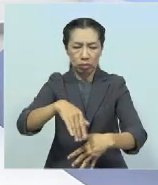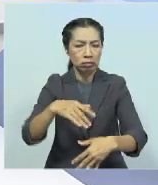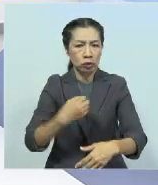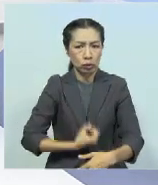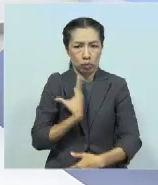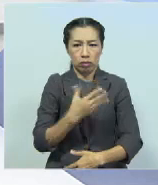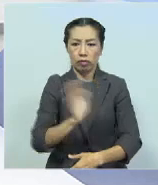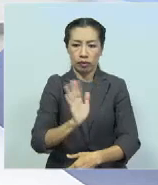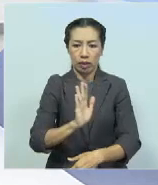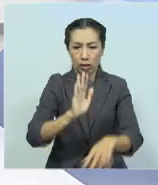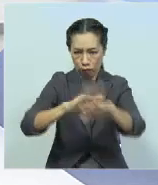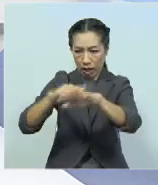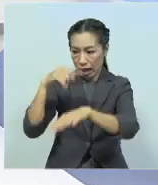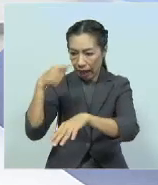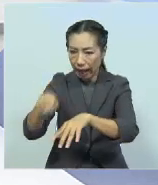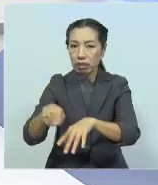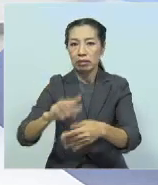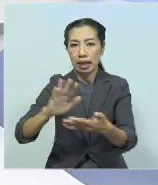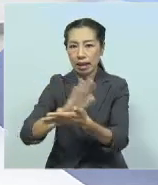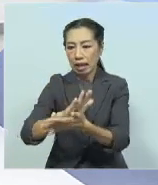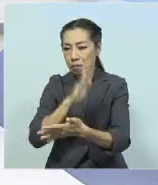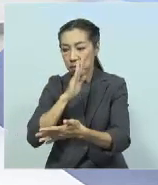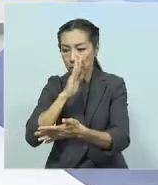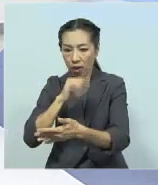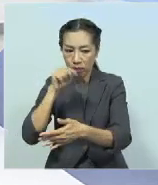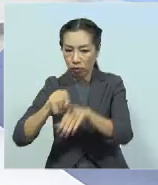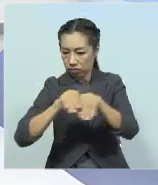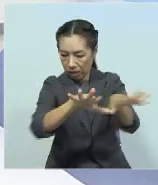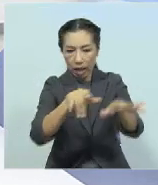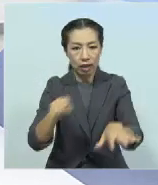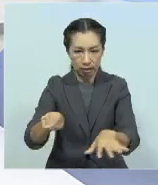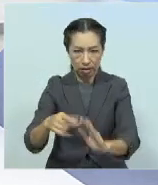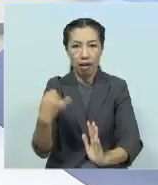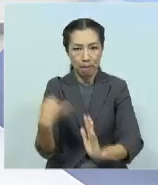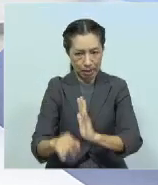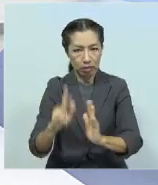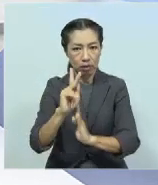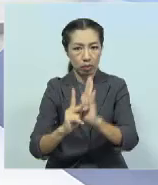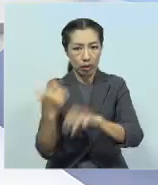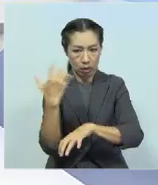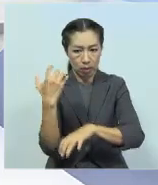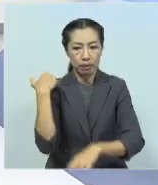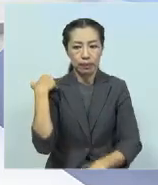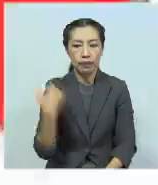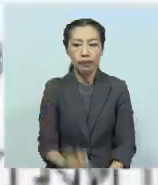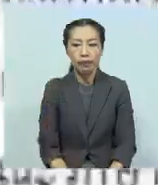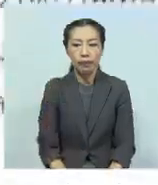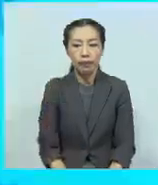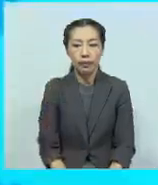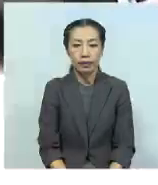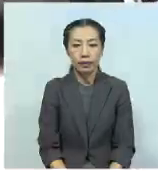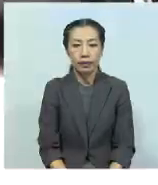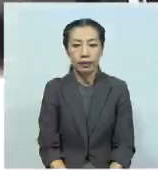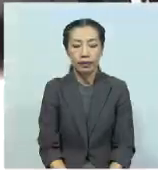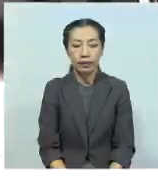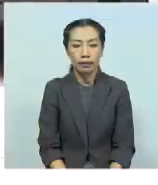กครับทางนี้ฝากไปยังคนปล่อยข่าวลือด้วยอย่างที่เราย้ำกันบ่อยๆว่ามีความผิดนะฮะตามพรบ.คอมพิวเตอร์ครับโด